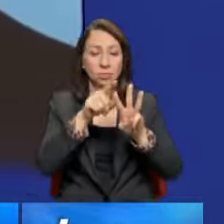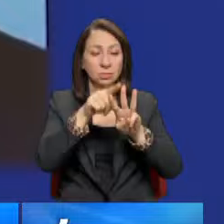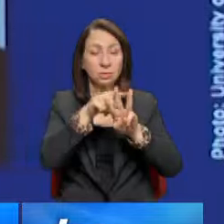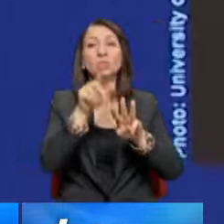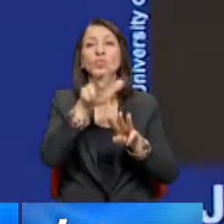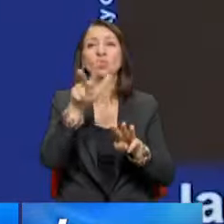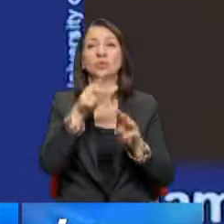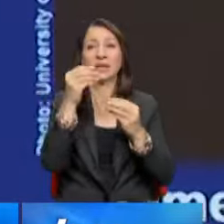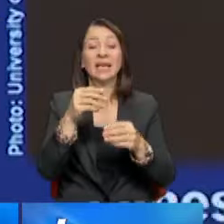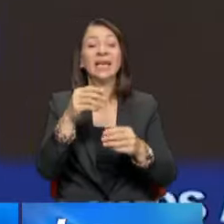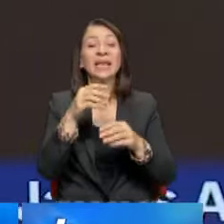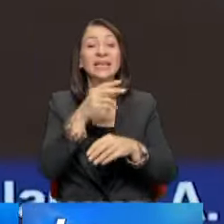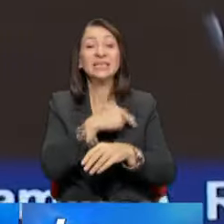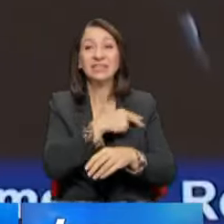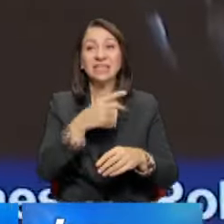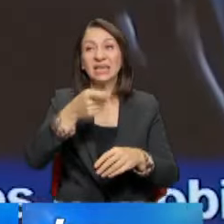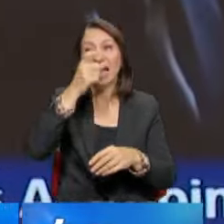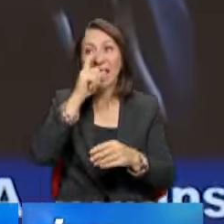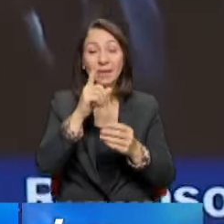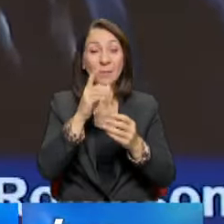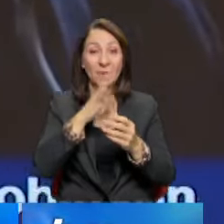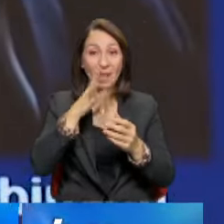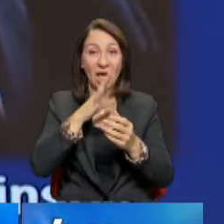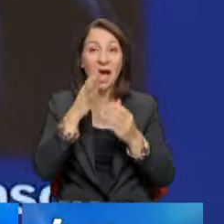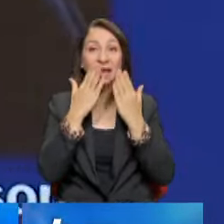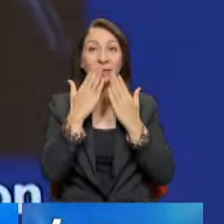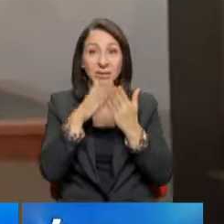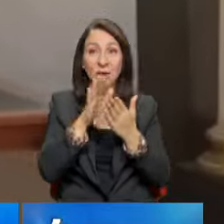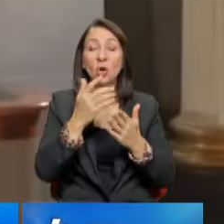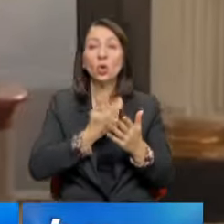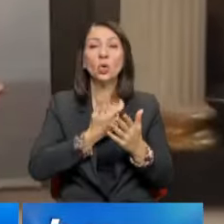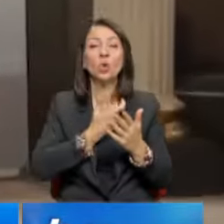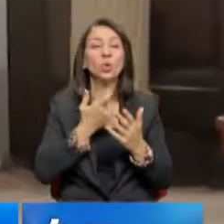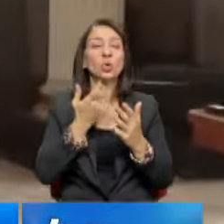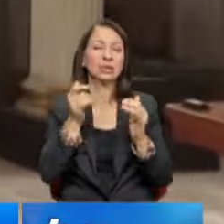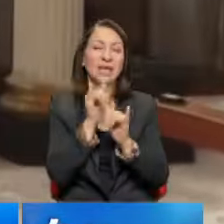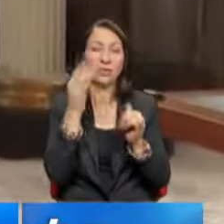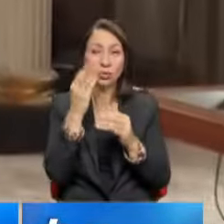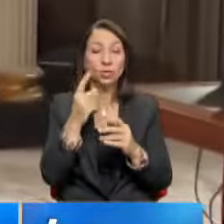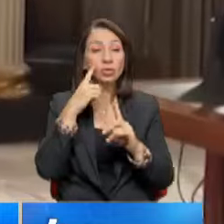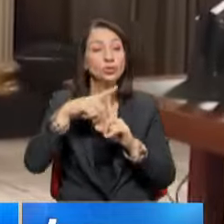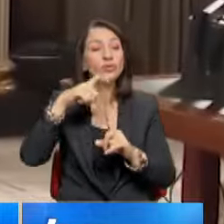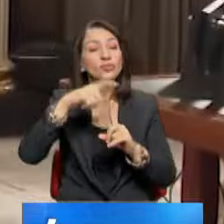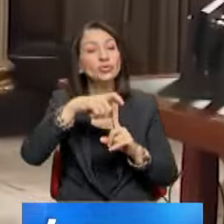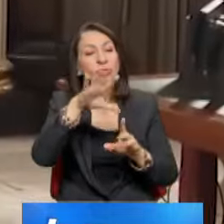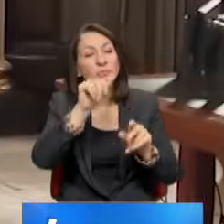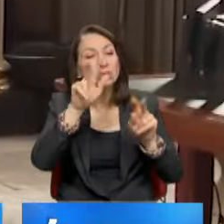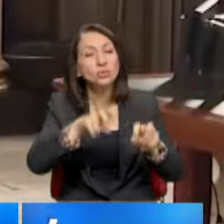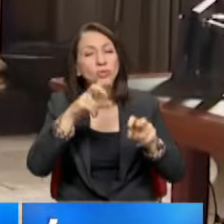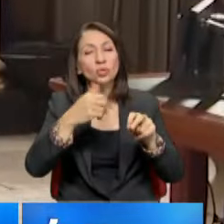verildi. İsveç Kraliyet Bilimleri Akademisi ödülü açıklarken, hukukun zayıf olduğu toplumlar ve nüfusu sömüren kurumlar